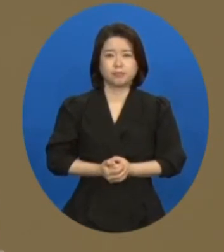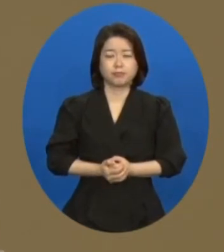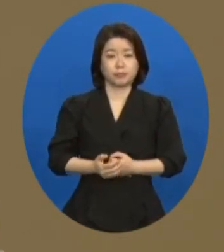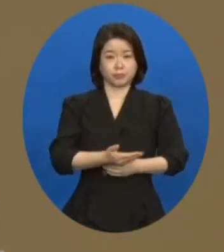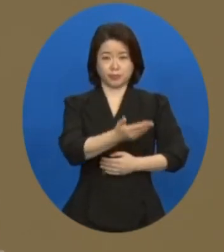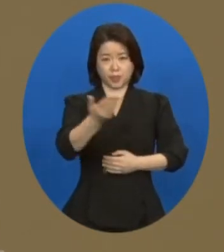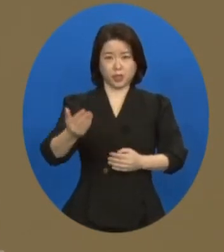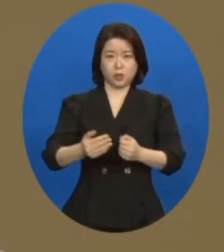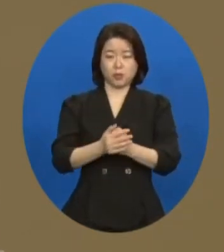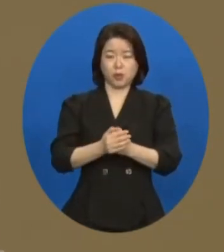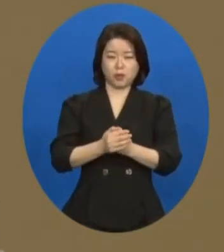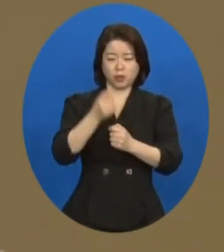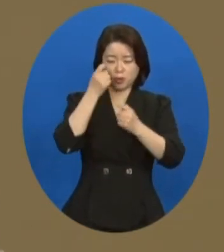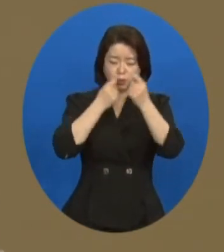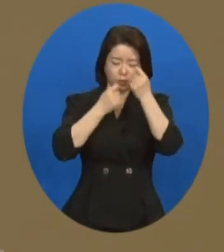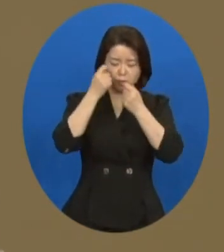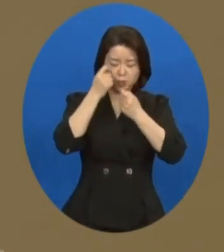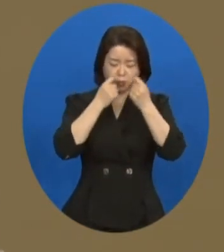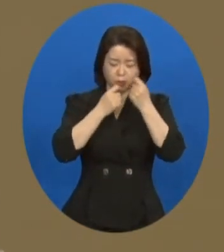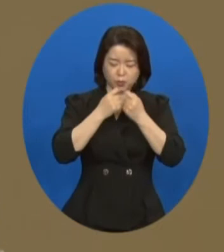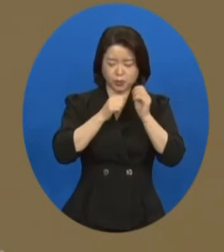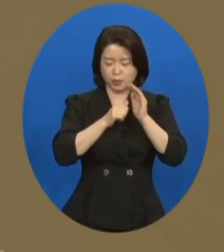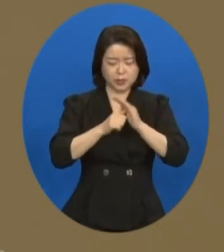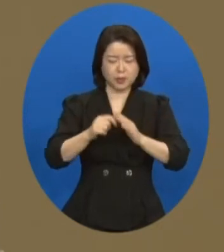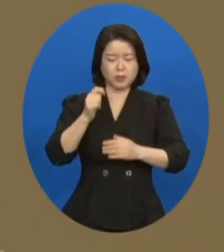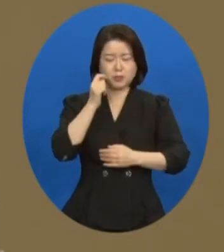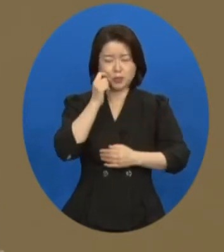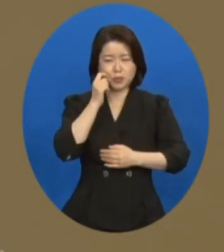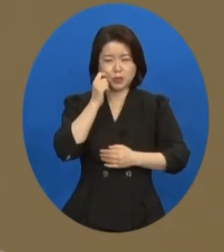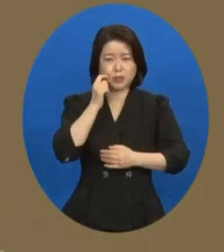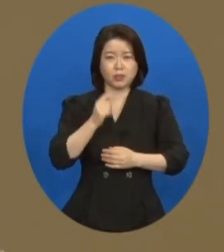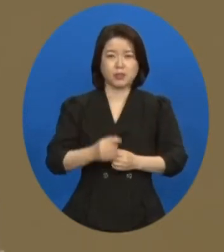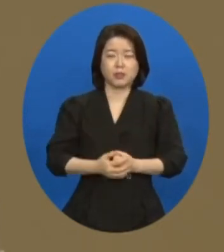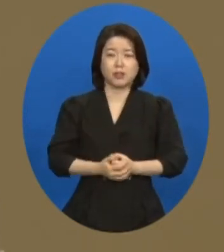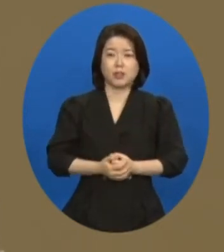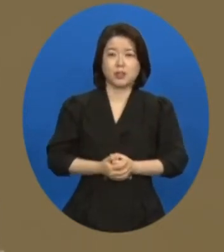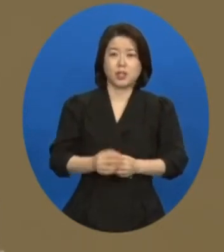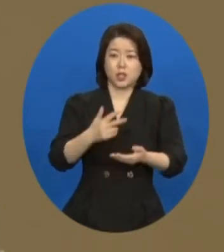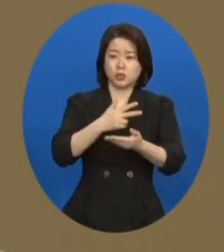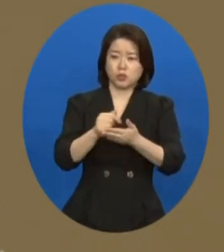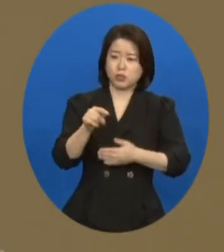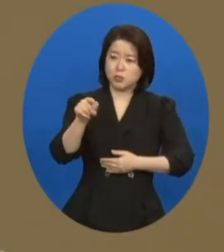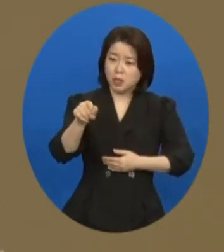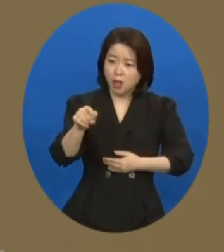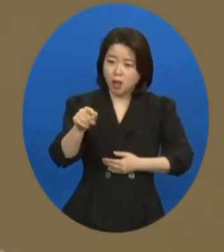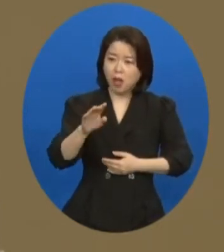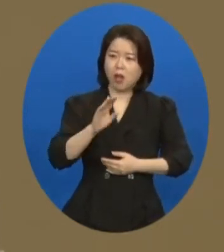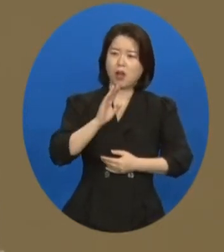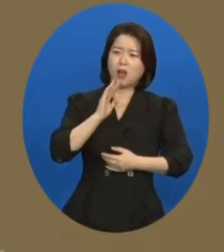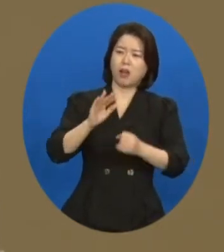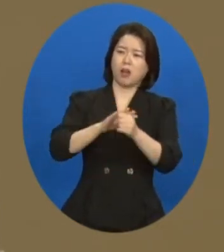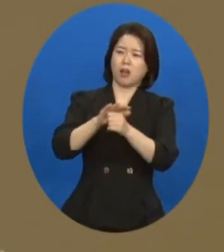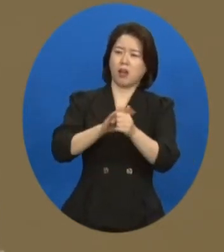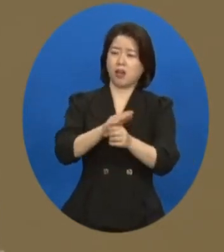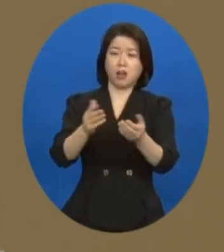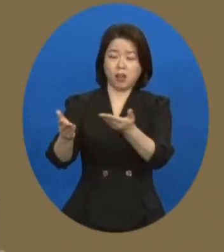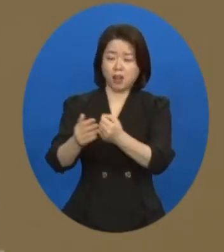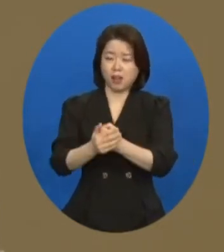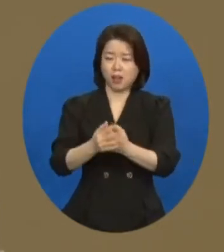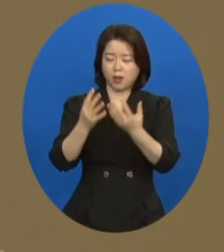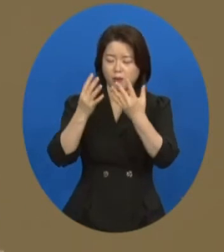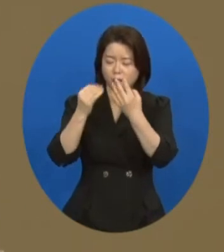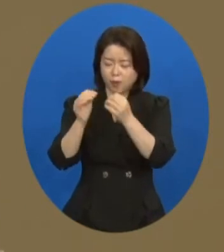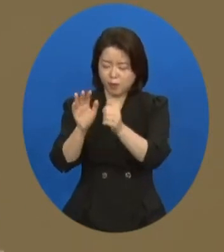여러분 울지 않고 견딜 수 없을 겁니다 추진이 그를 얼마나 사랑하시던 얼마나 귀